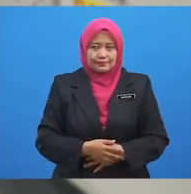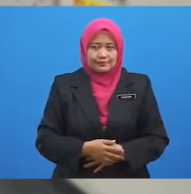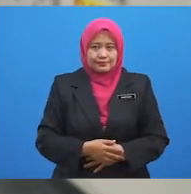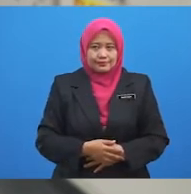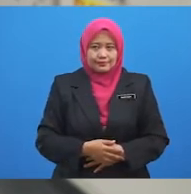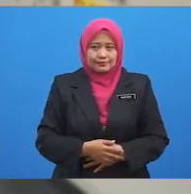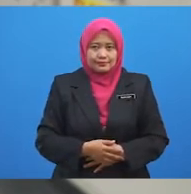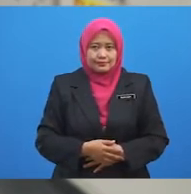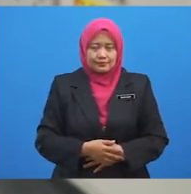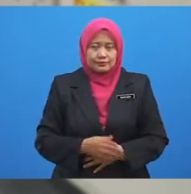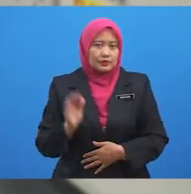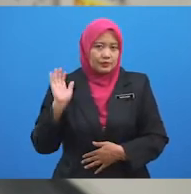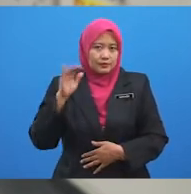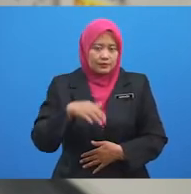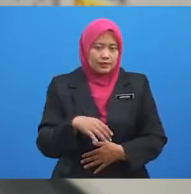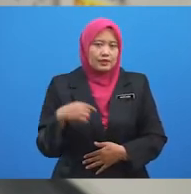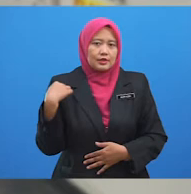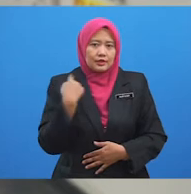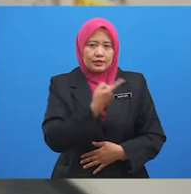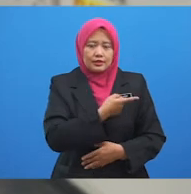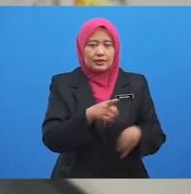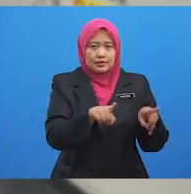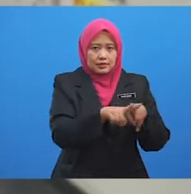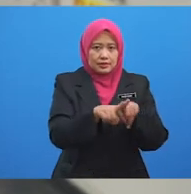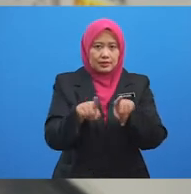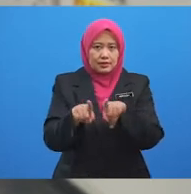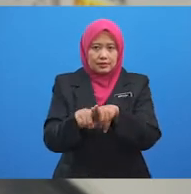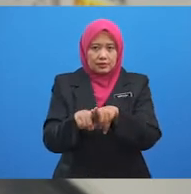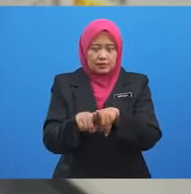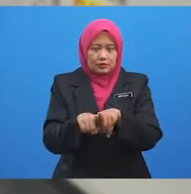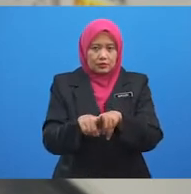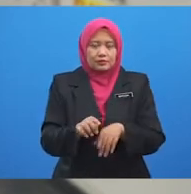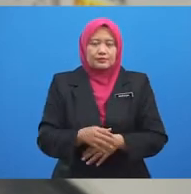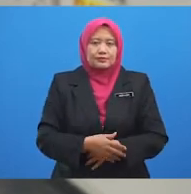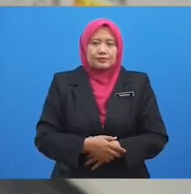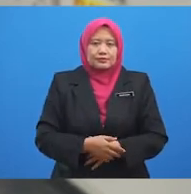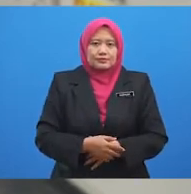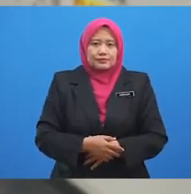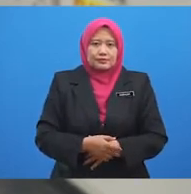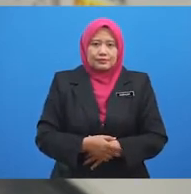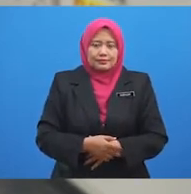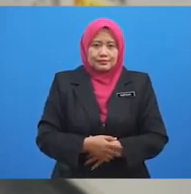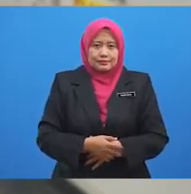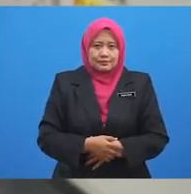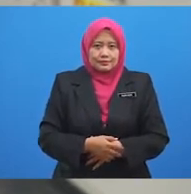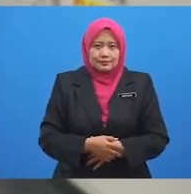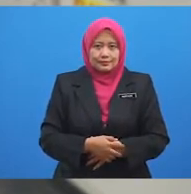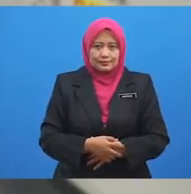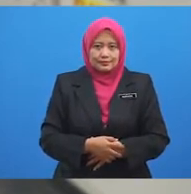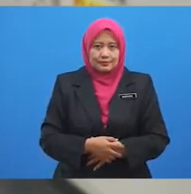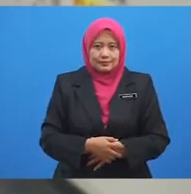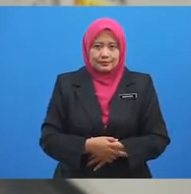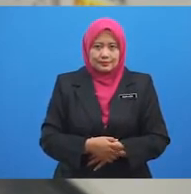ini. Marilah kita sama-sama merumuskan tajuk yang